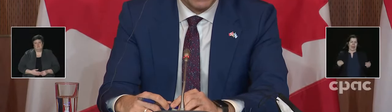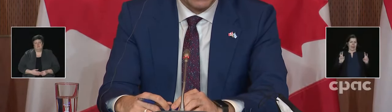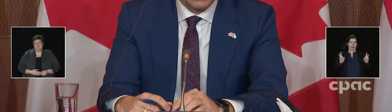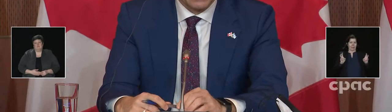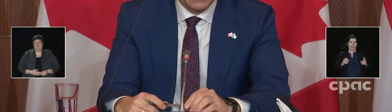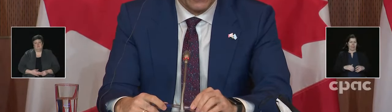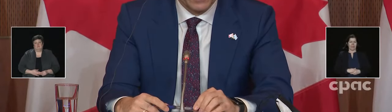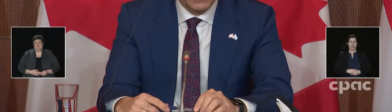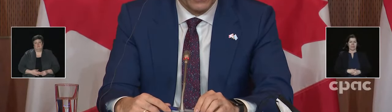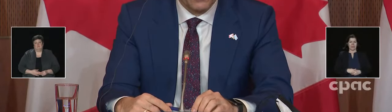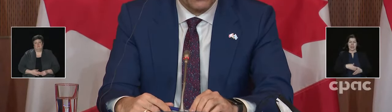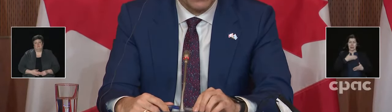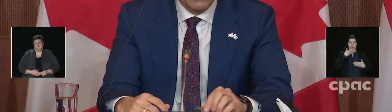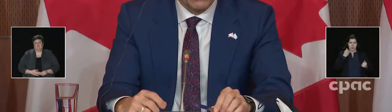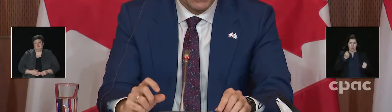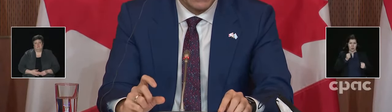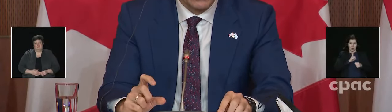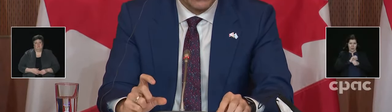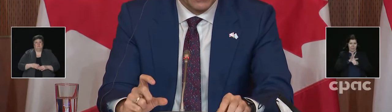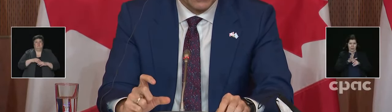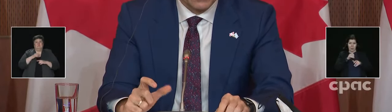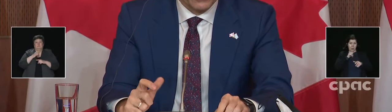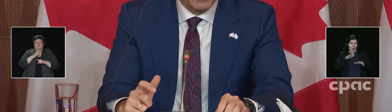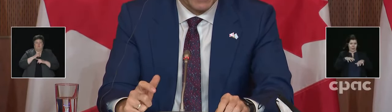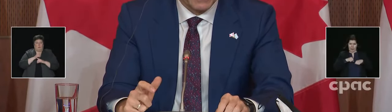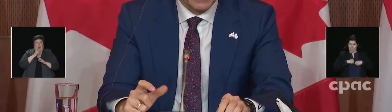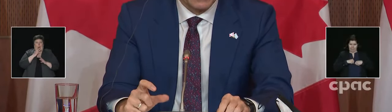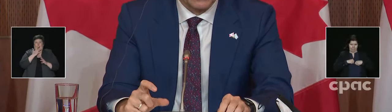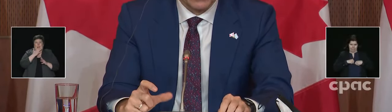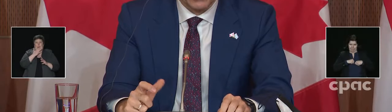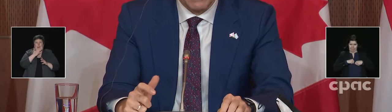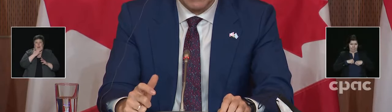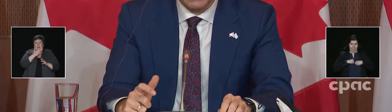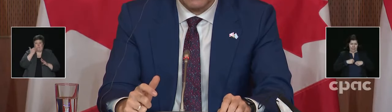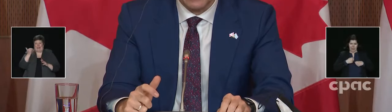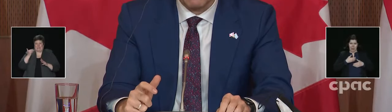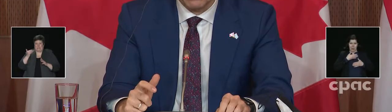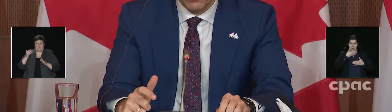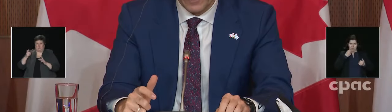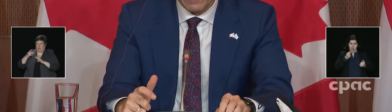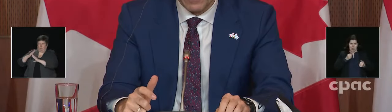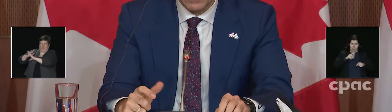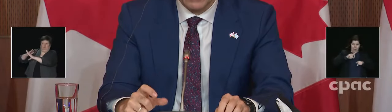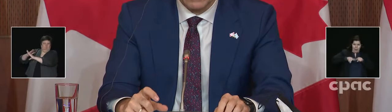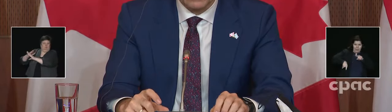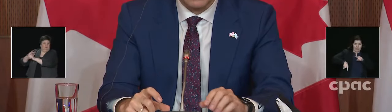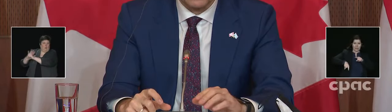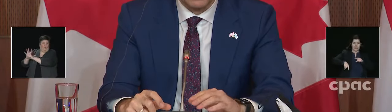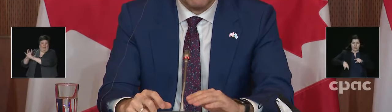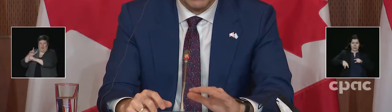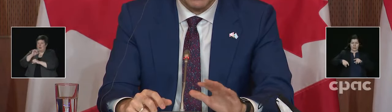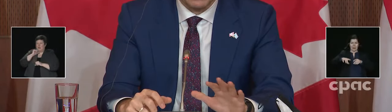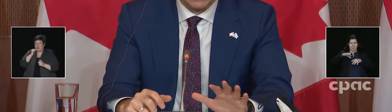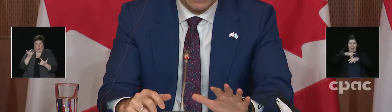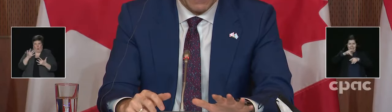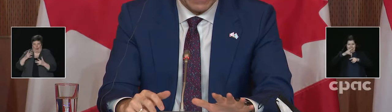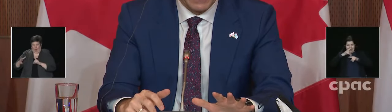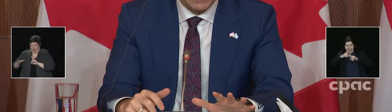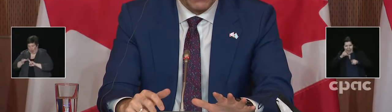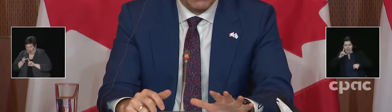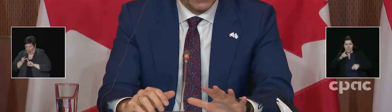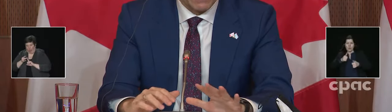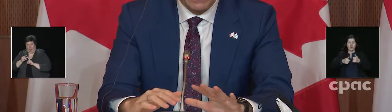infecté par la COVID-19 ou d'avoir un risque d'hospitalisation et de maladies sévères plus faible. Et ça se fait par